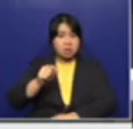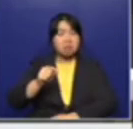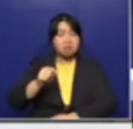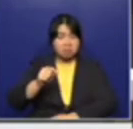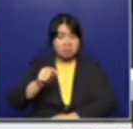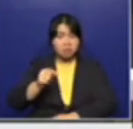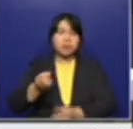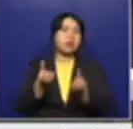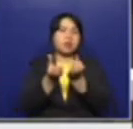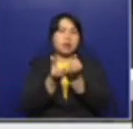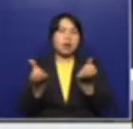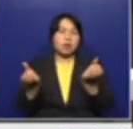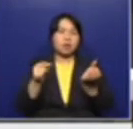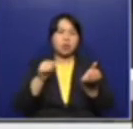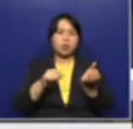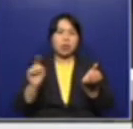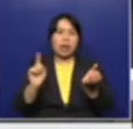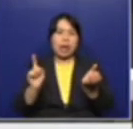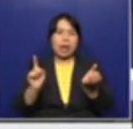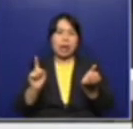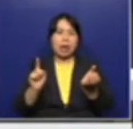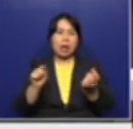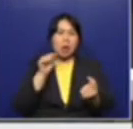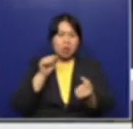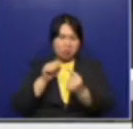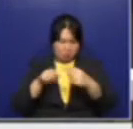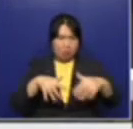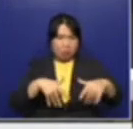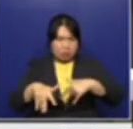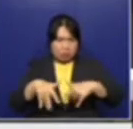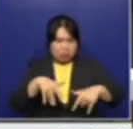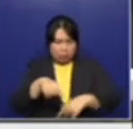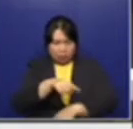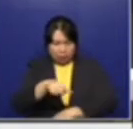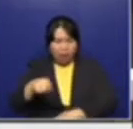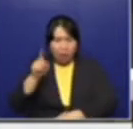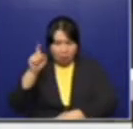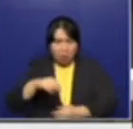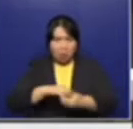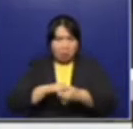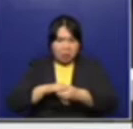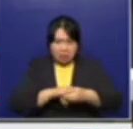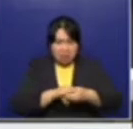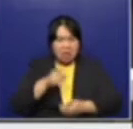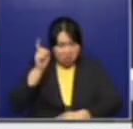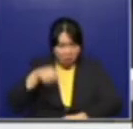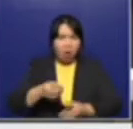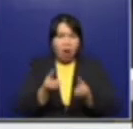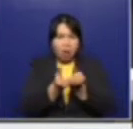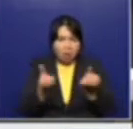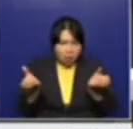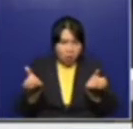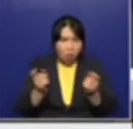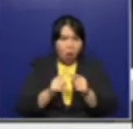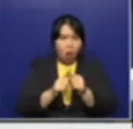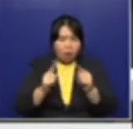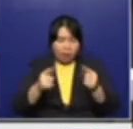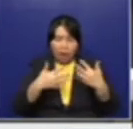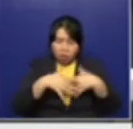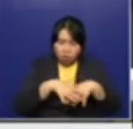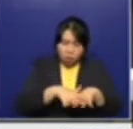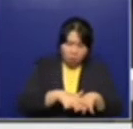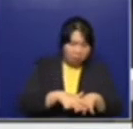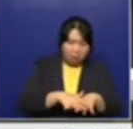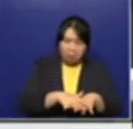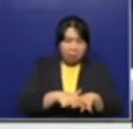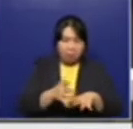นี้ถือเป็นสัญญาประชาคมที่จะต้องเกิดจากความสามัคคีสมัครใจของการมีส่วนร่วมทุกฝ่าย